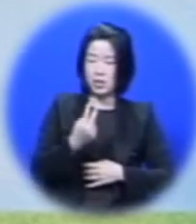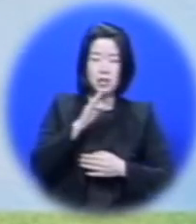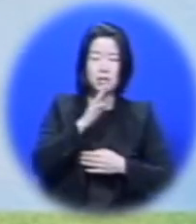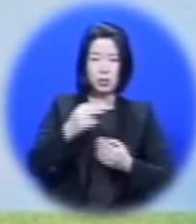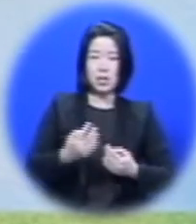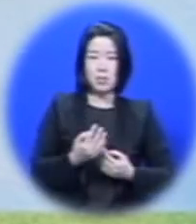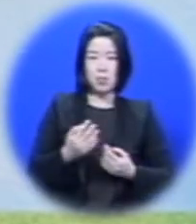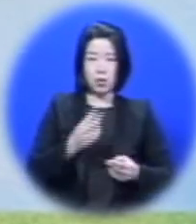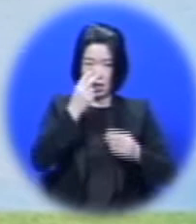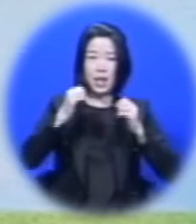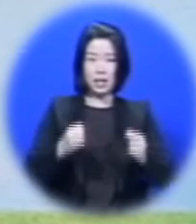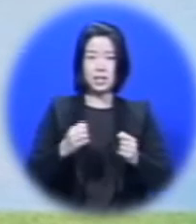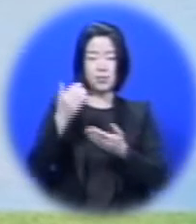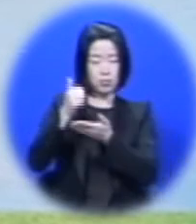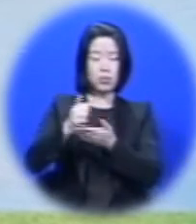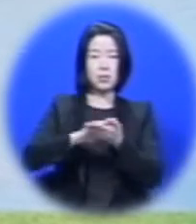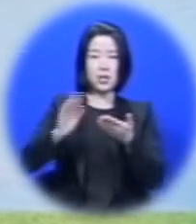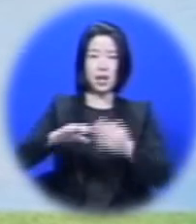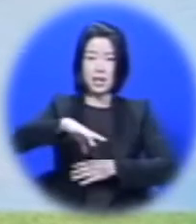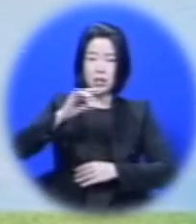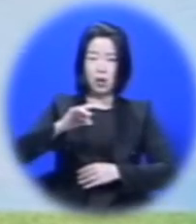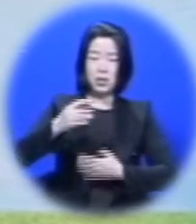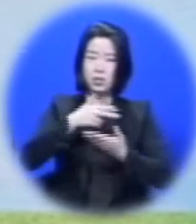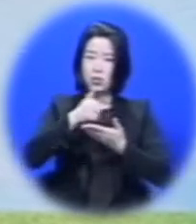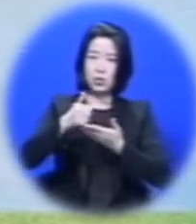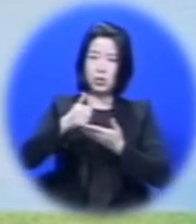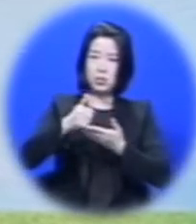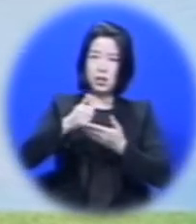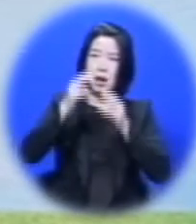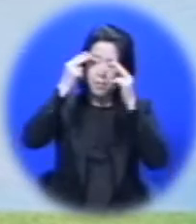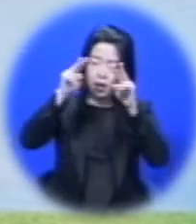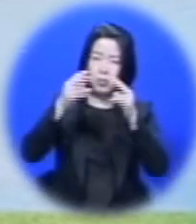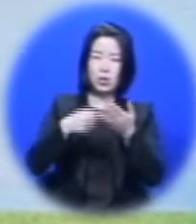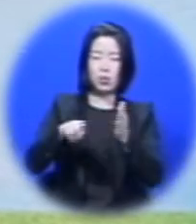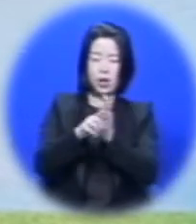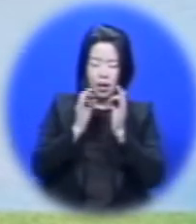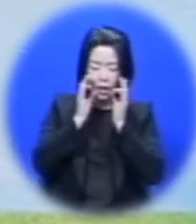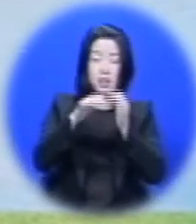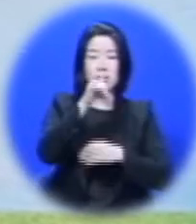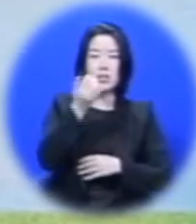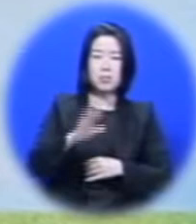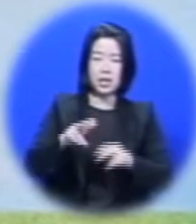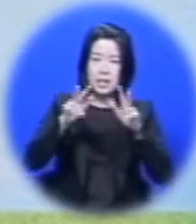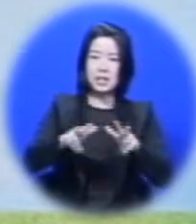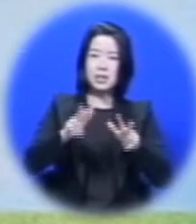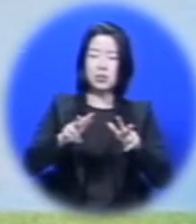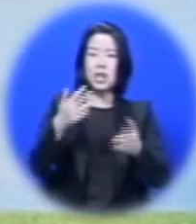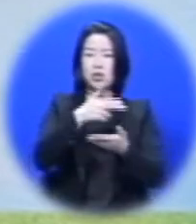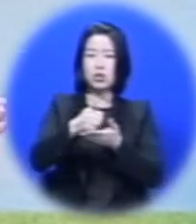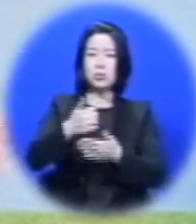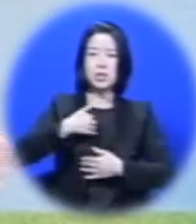분이세요. 처음에는 주님을 바라보려고 애를 썼지만 지금은 주님이 제 삶